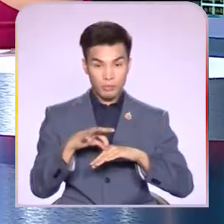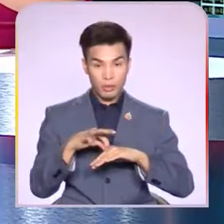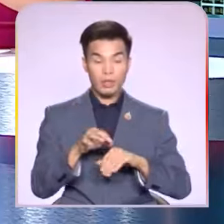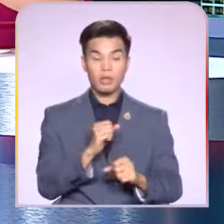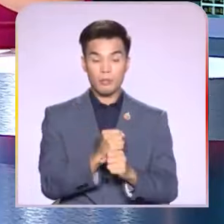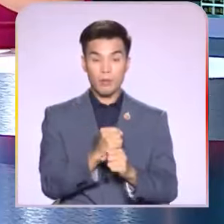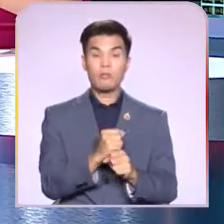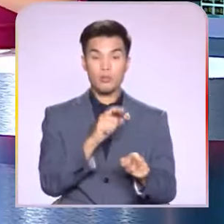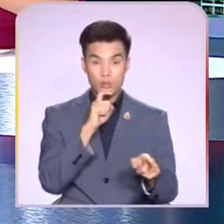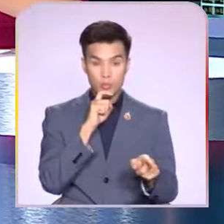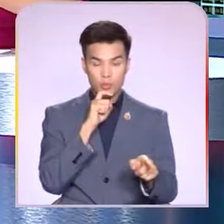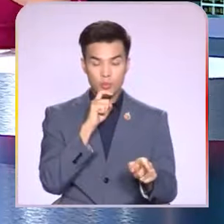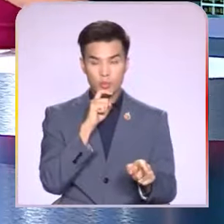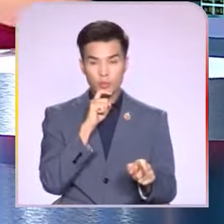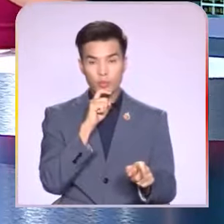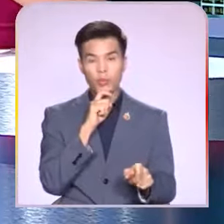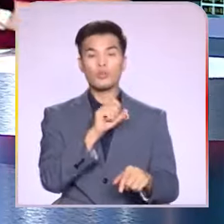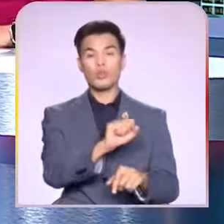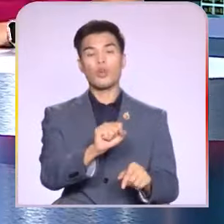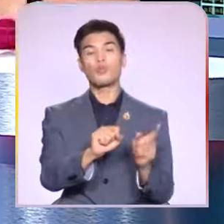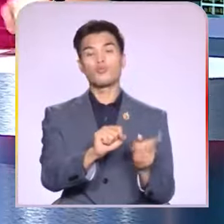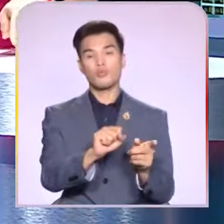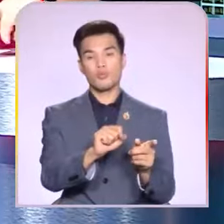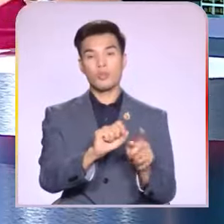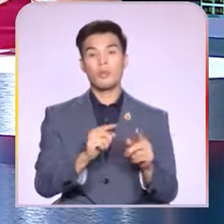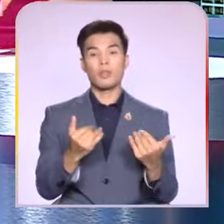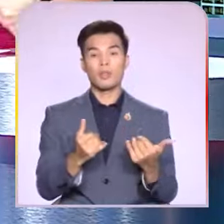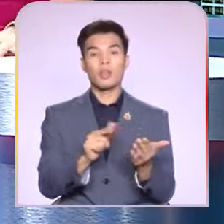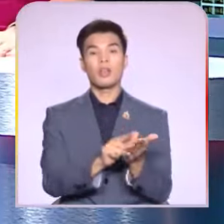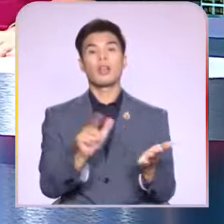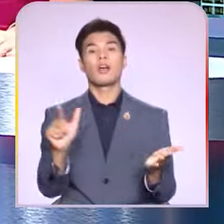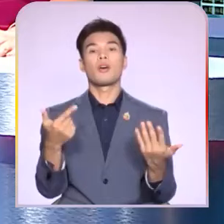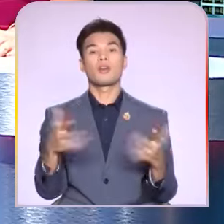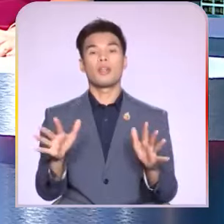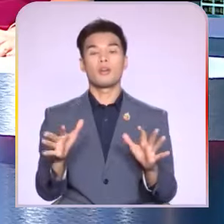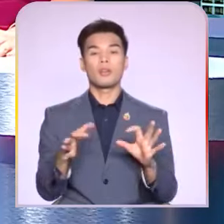น้าที่อยู่ในพักก็ว่ากันไปยังเป็นส.ส.ยังอะไรก็ว่ากันแต่ตอนนี้ก็คือล